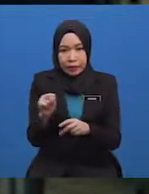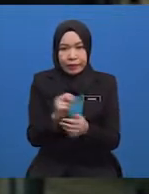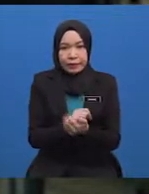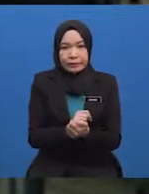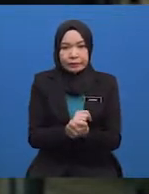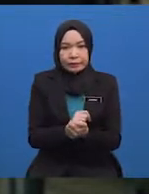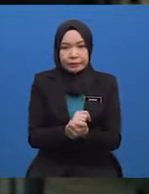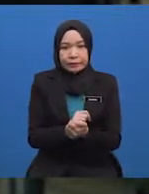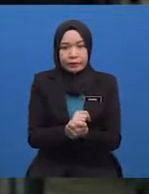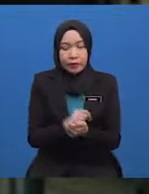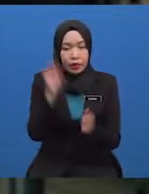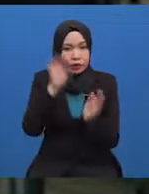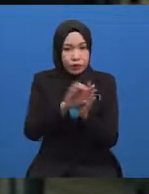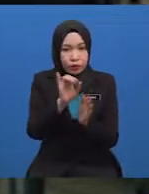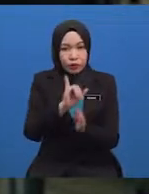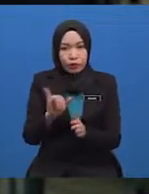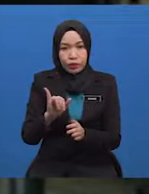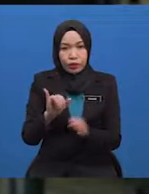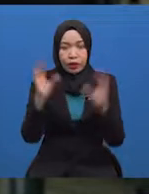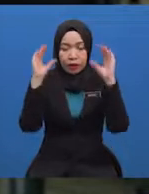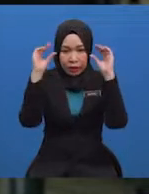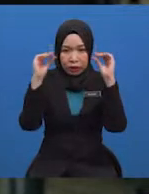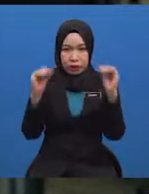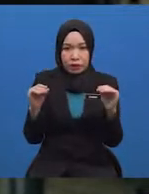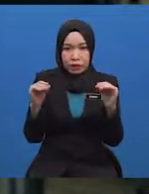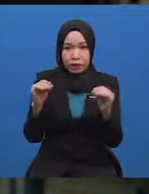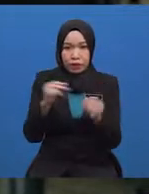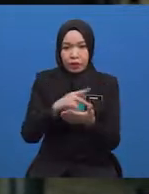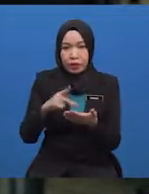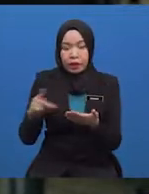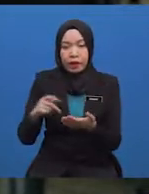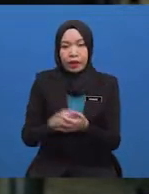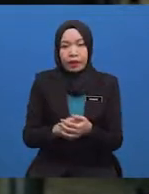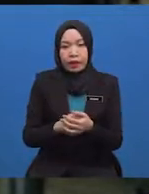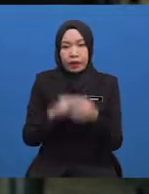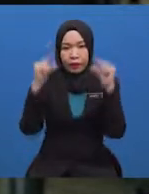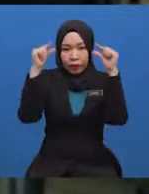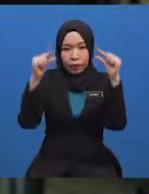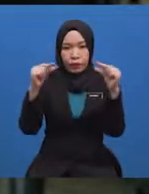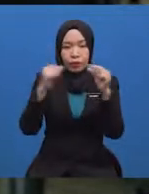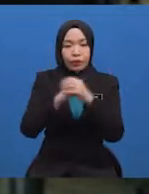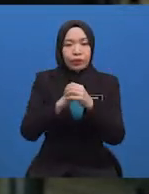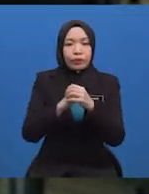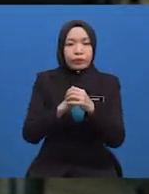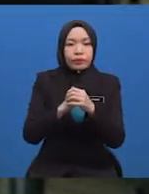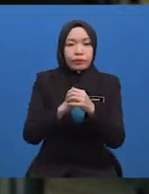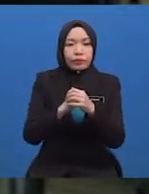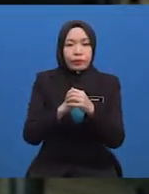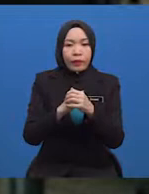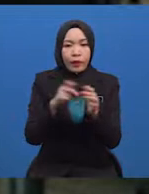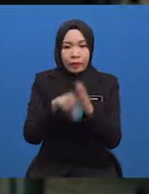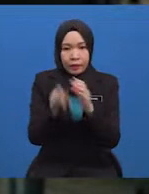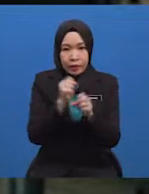guru, jururawat, pegawai dalam pejabat kerajaan atau bekerja di kilang-kilang kerana